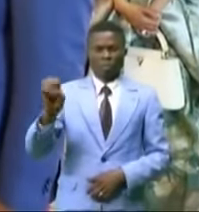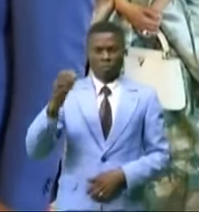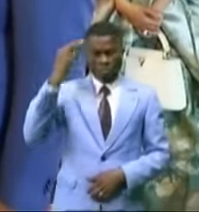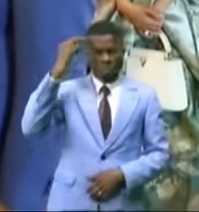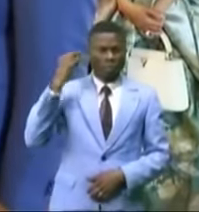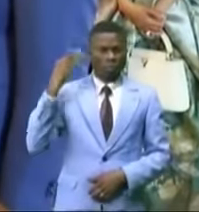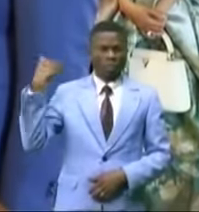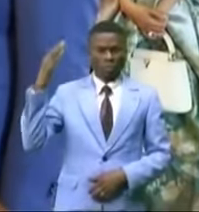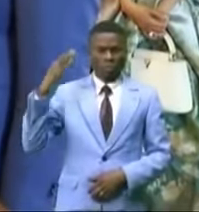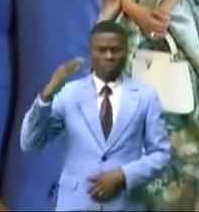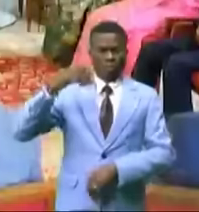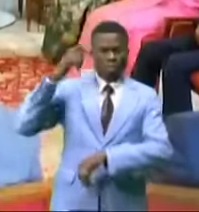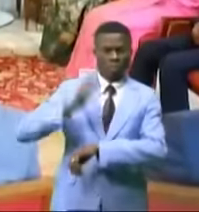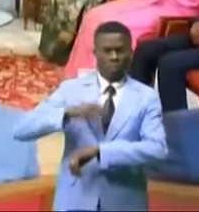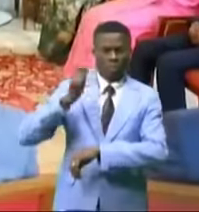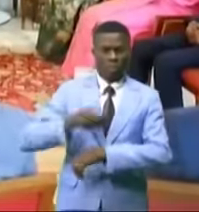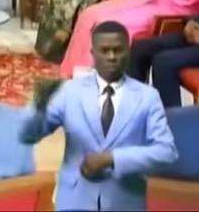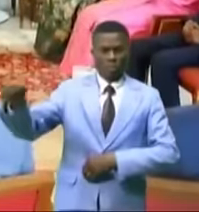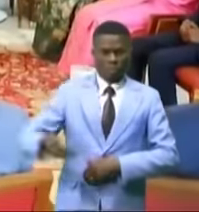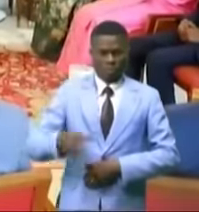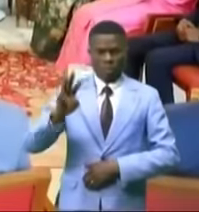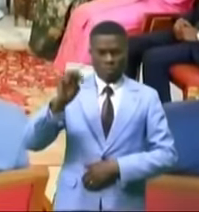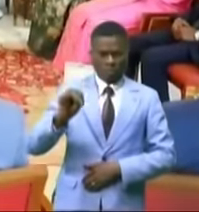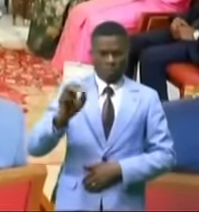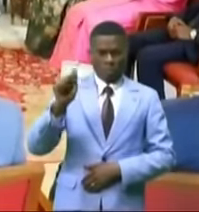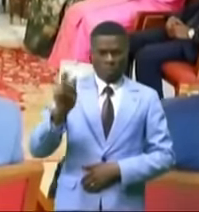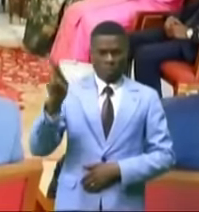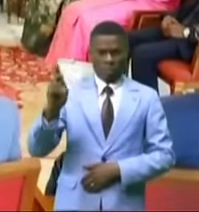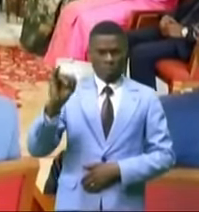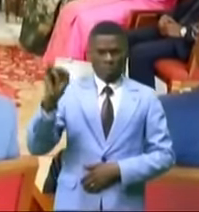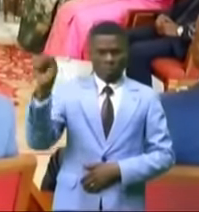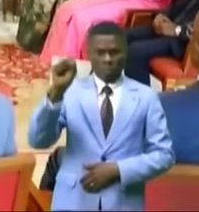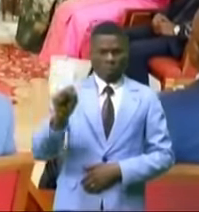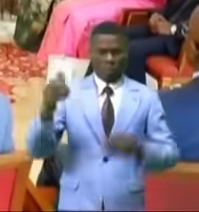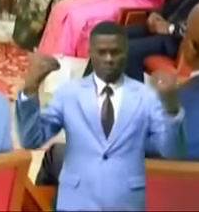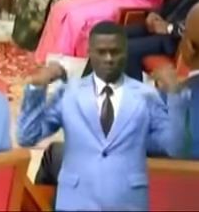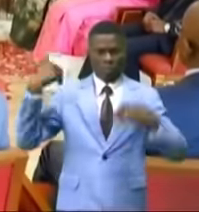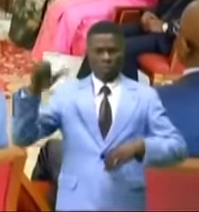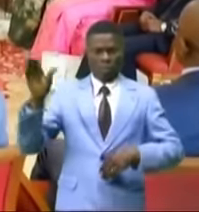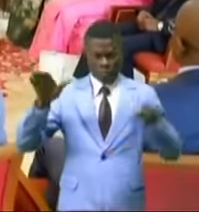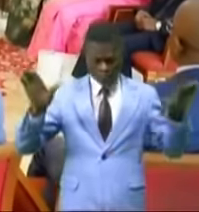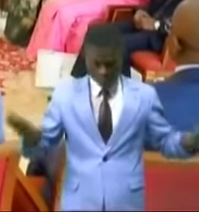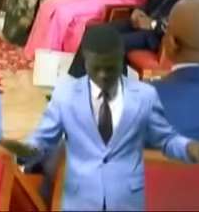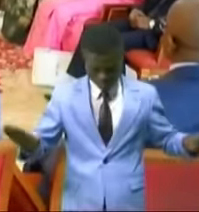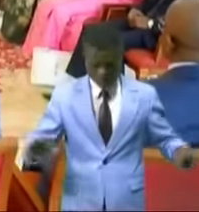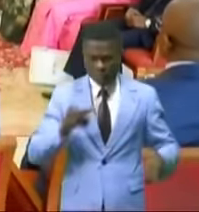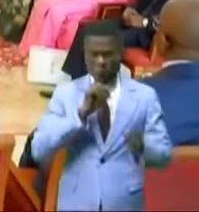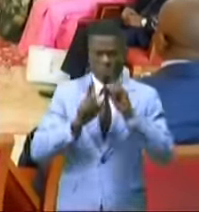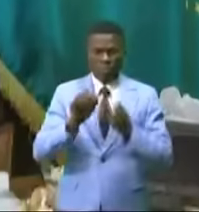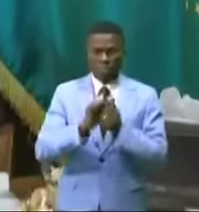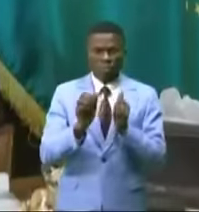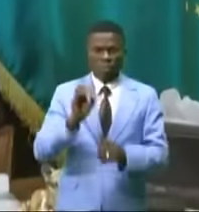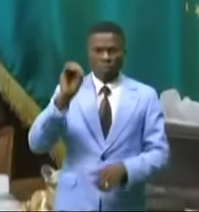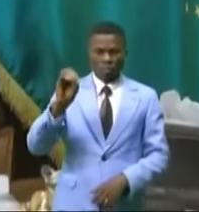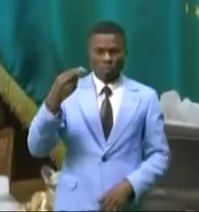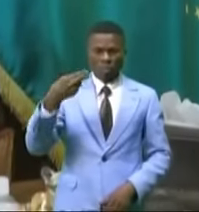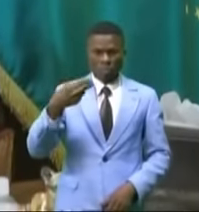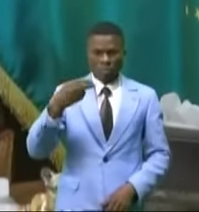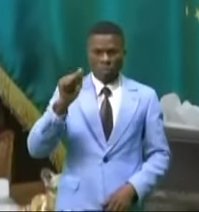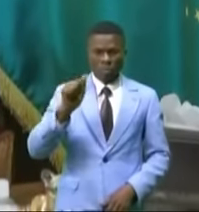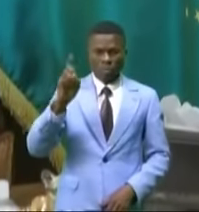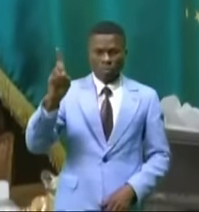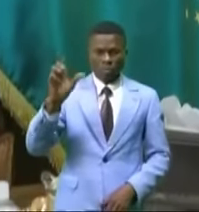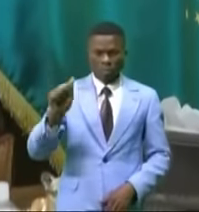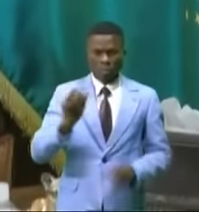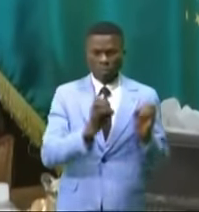à la justice, reçue par Macky Sall, chef d'État sénégalais. Ils ont parlé de l'OADA, l'organisation de